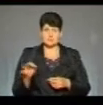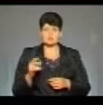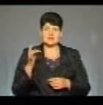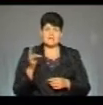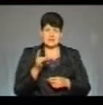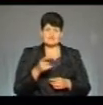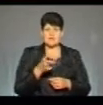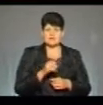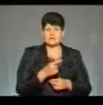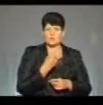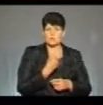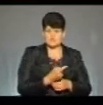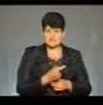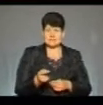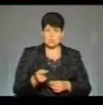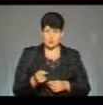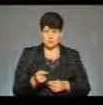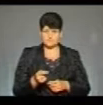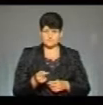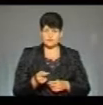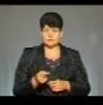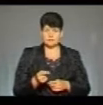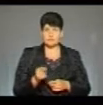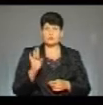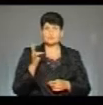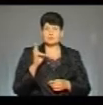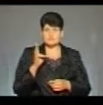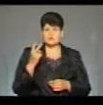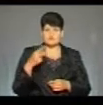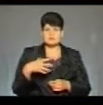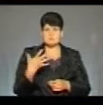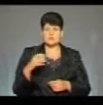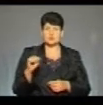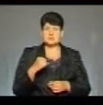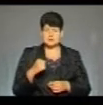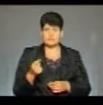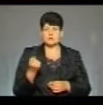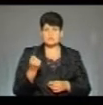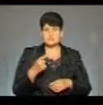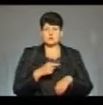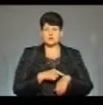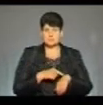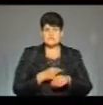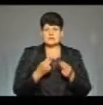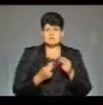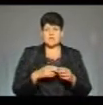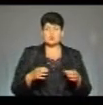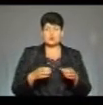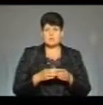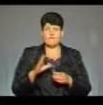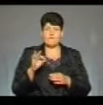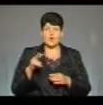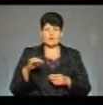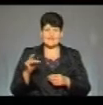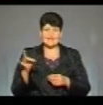та Галичанка-1 з Тернополя. У неділю 25 серпня об 11-й годині зіграють команди